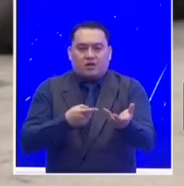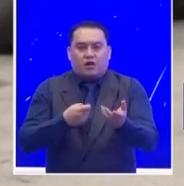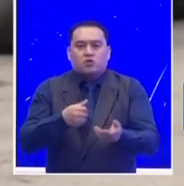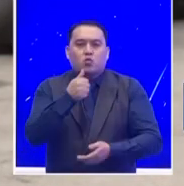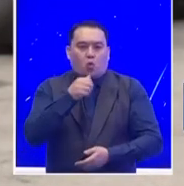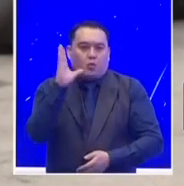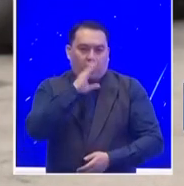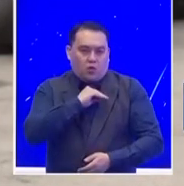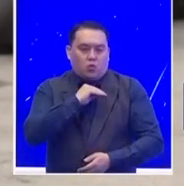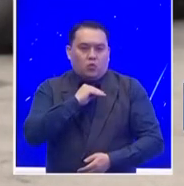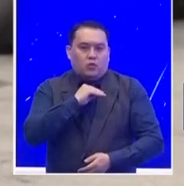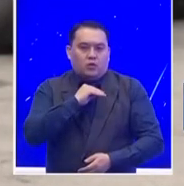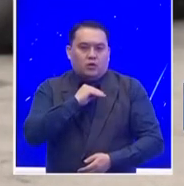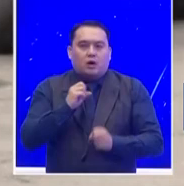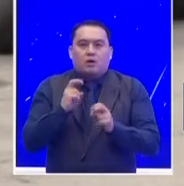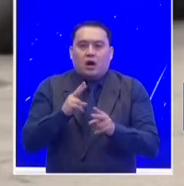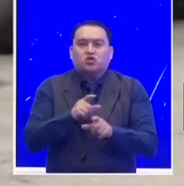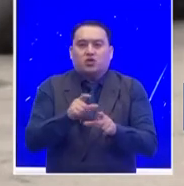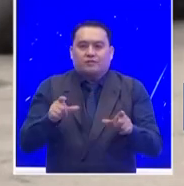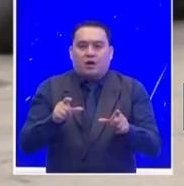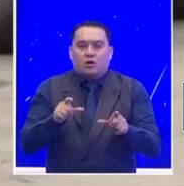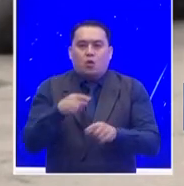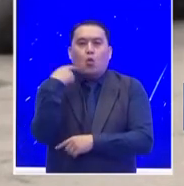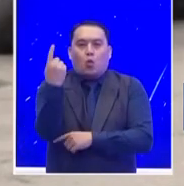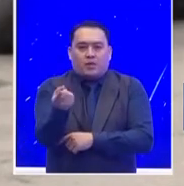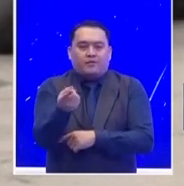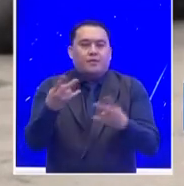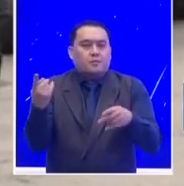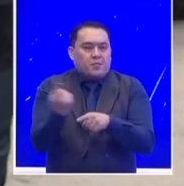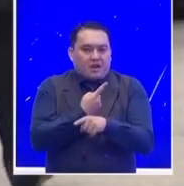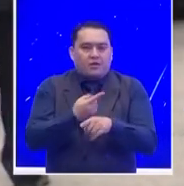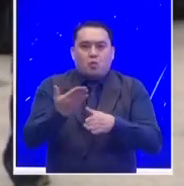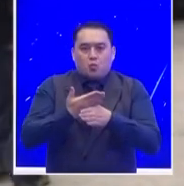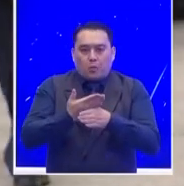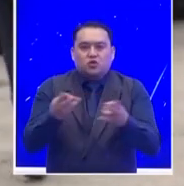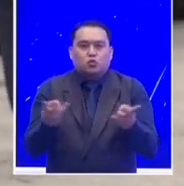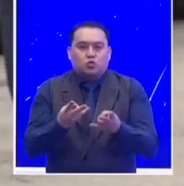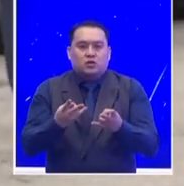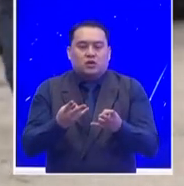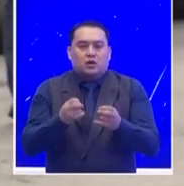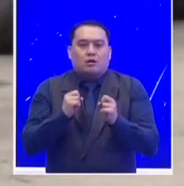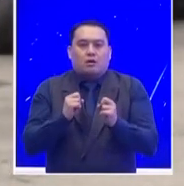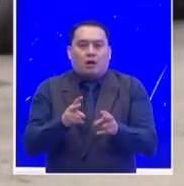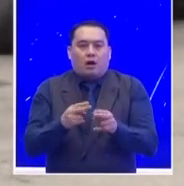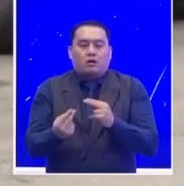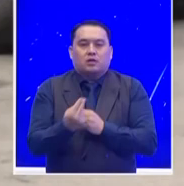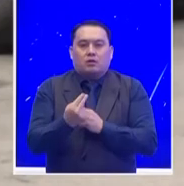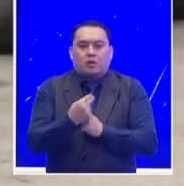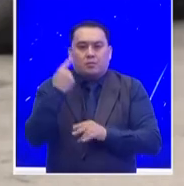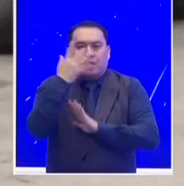автоматами. Когда человека, например, в обморок упал, его первую помощь показывать.